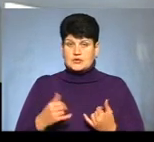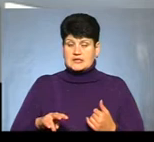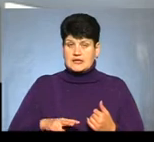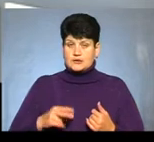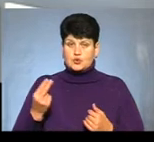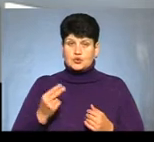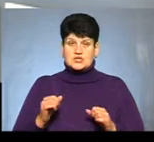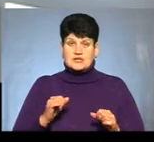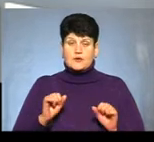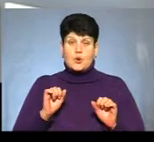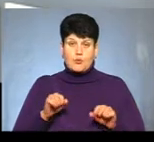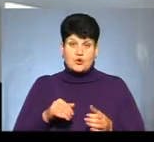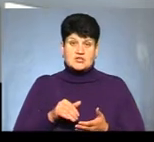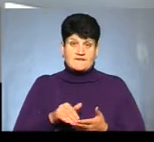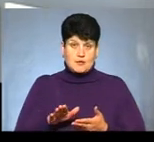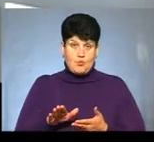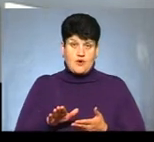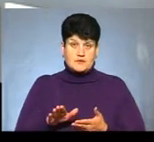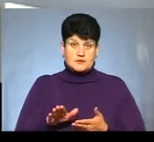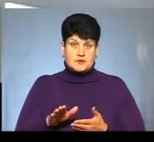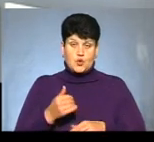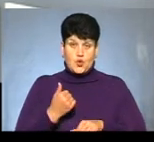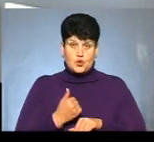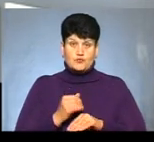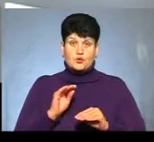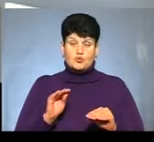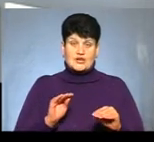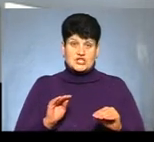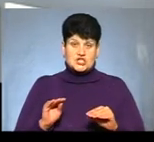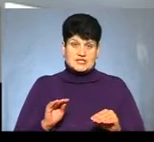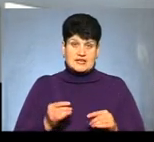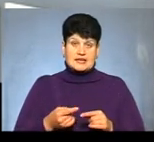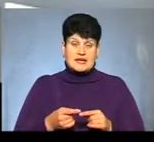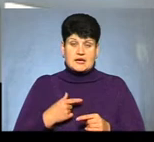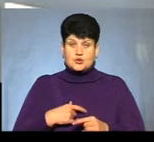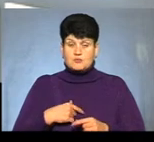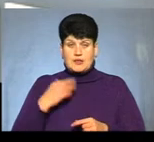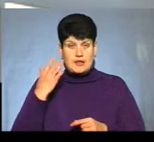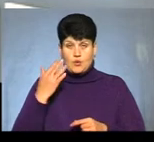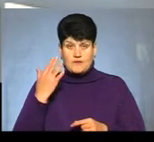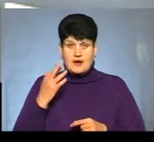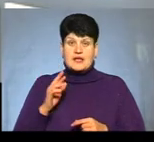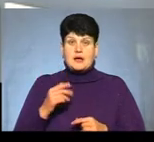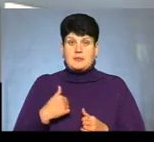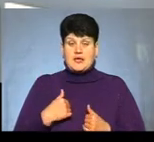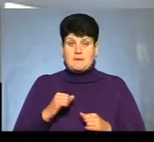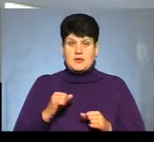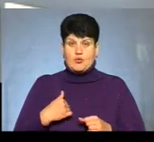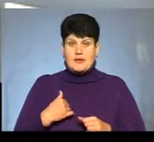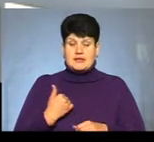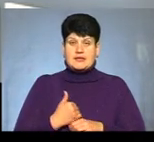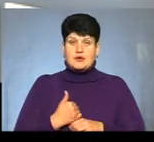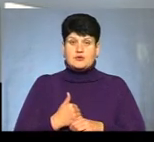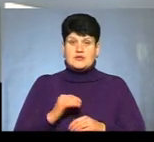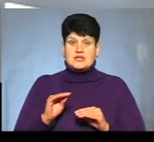Якщо сьогодні директор художній керівник може відмовити головному режисеру, це я собі не уявляю. Якби я міг, в мене